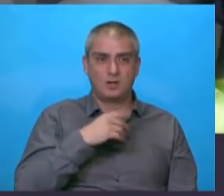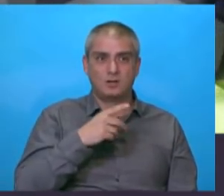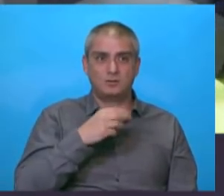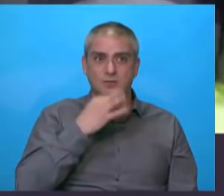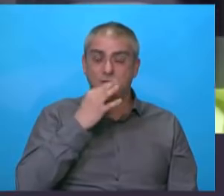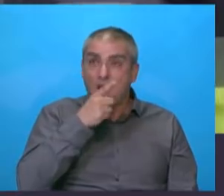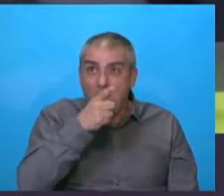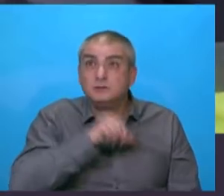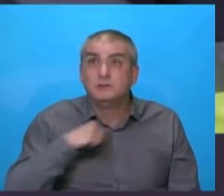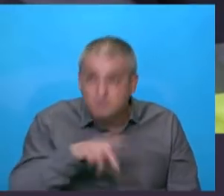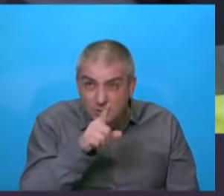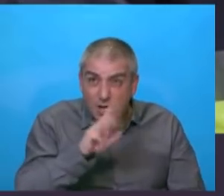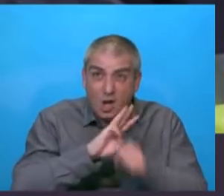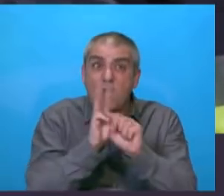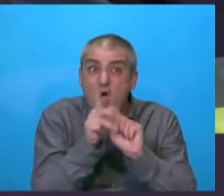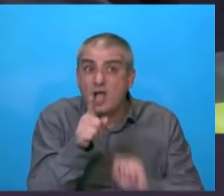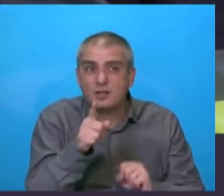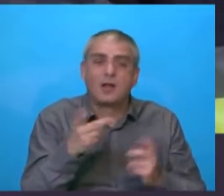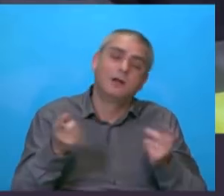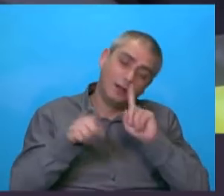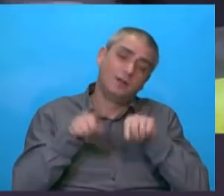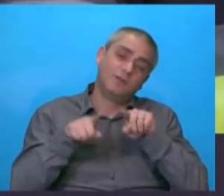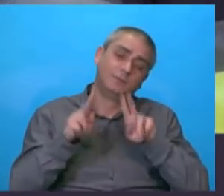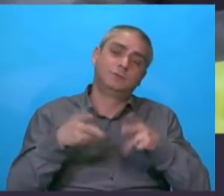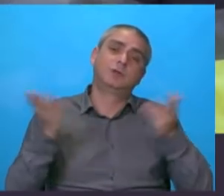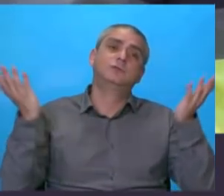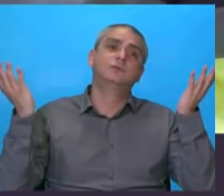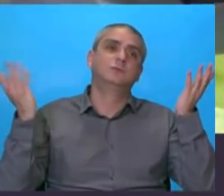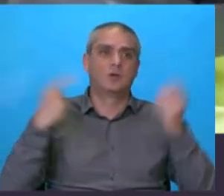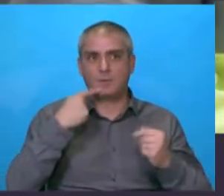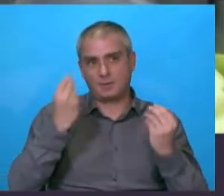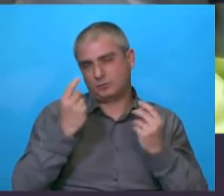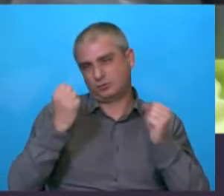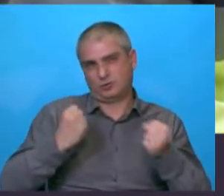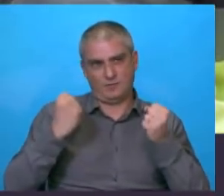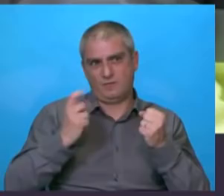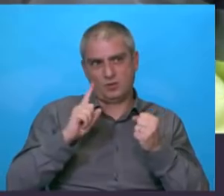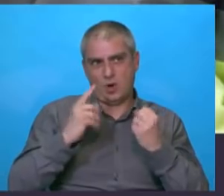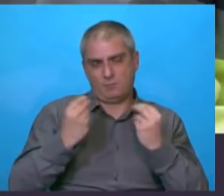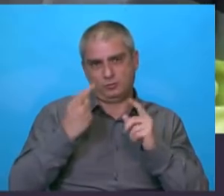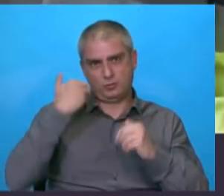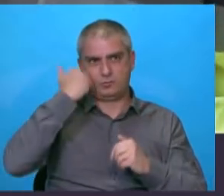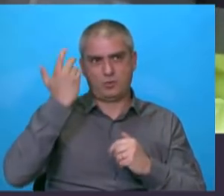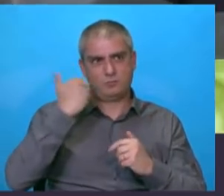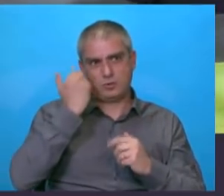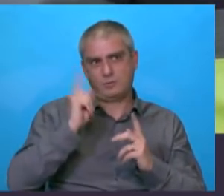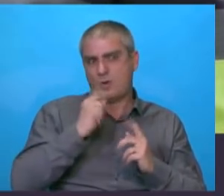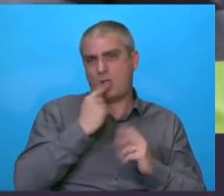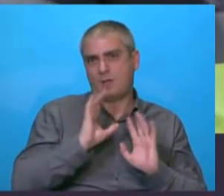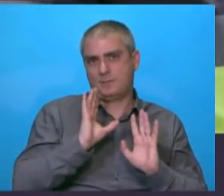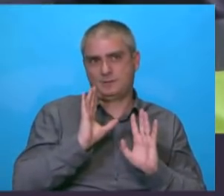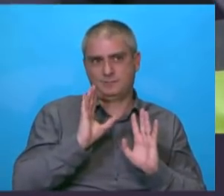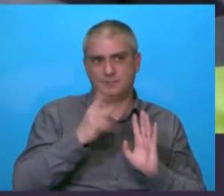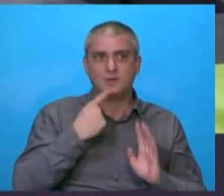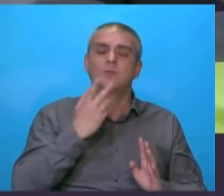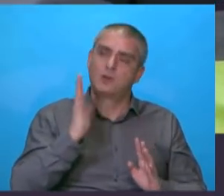סיני, קלונה, כזה, מי יש? הוא אומר שזה משהו של שובבות, לא משהו של בוגרים. בוגרים פשוט לא אומרים בקול רם, אתה אומר. גם